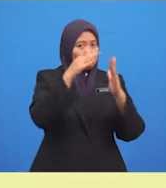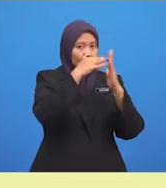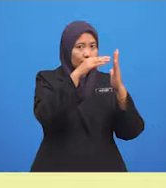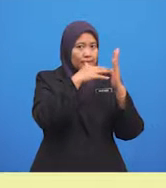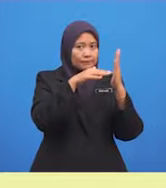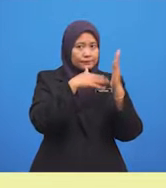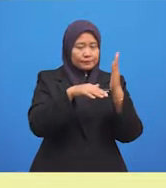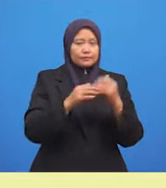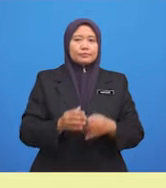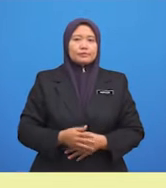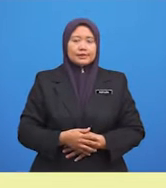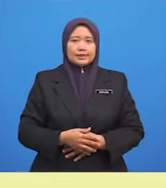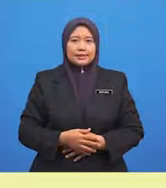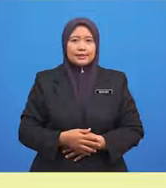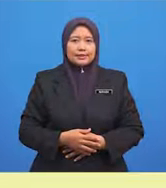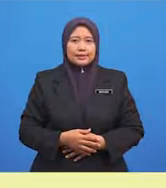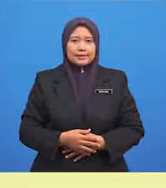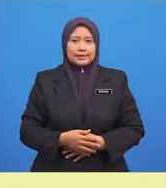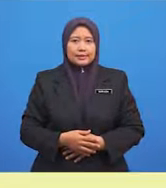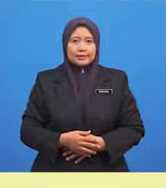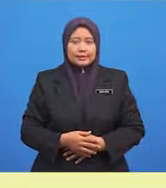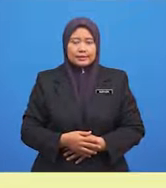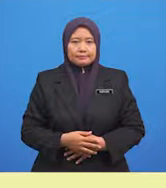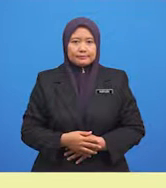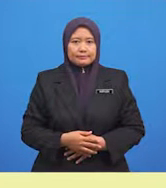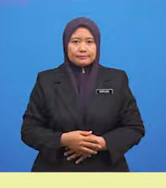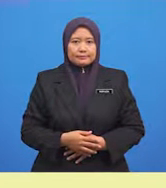Bagaimana pula dengan penyenaraian?